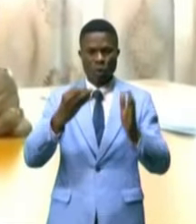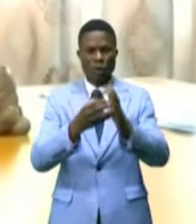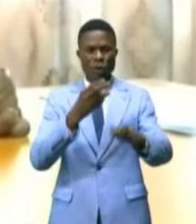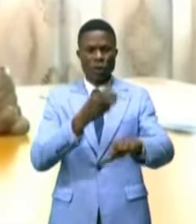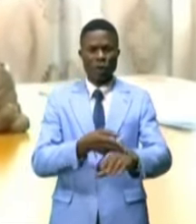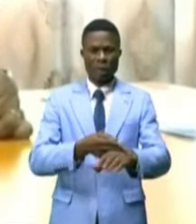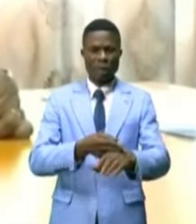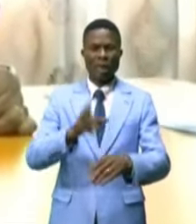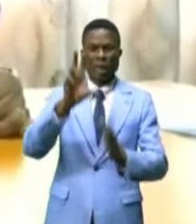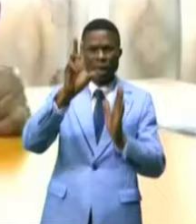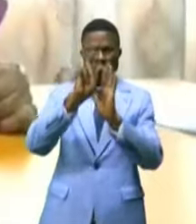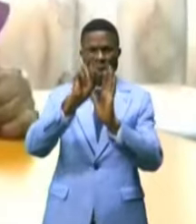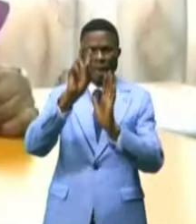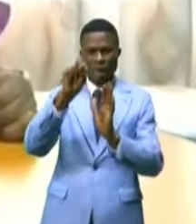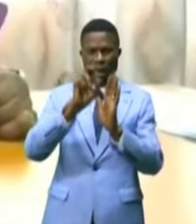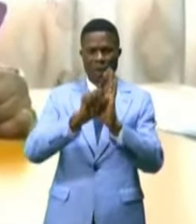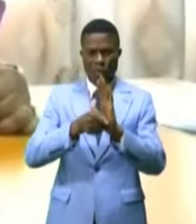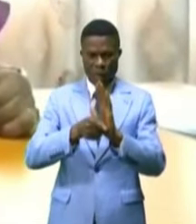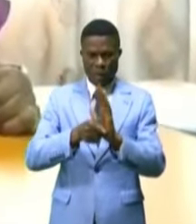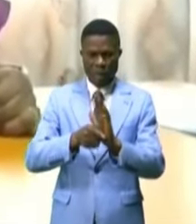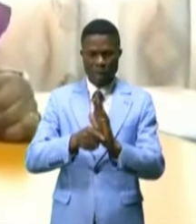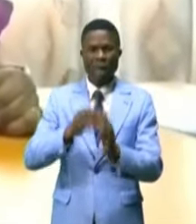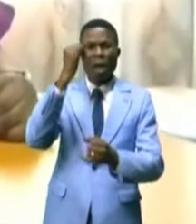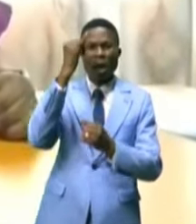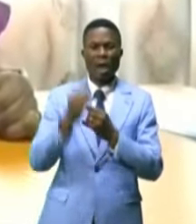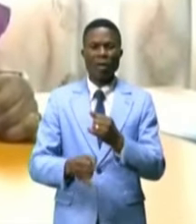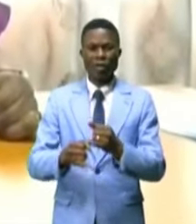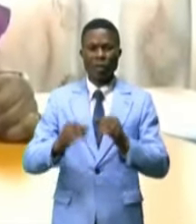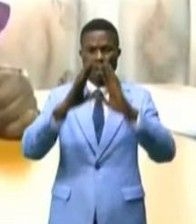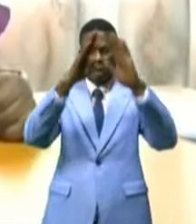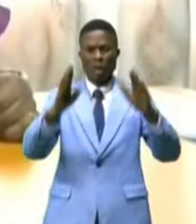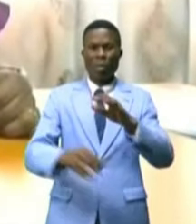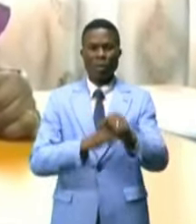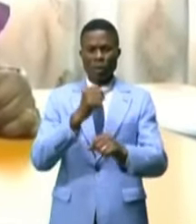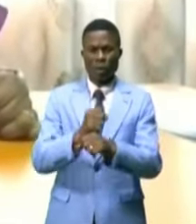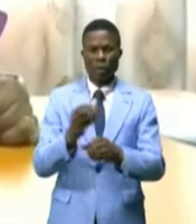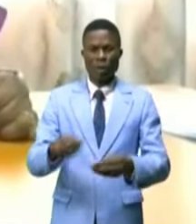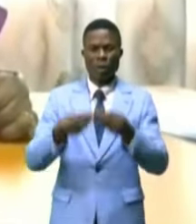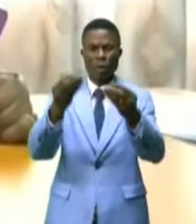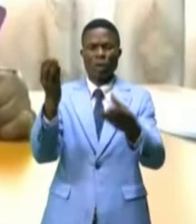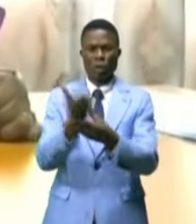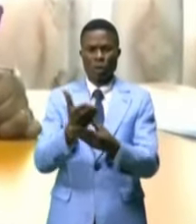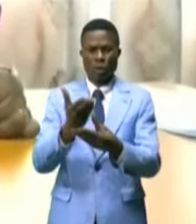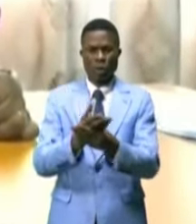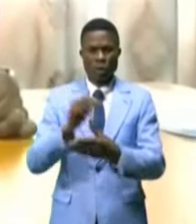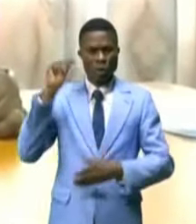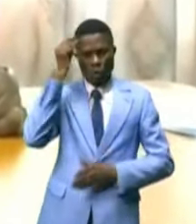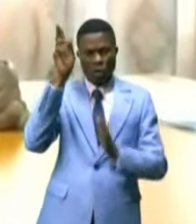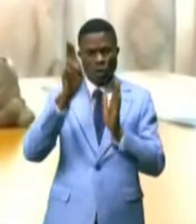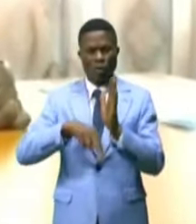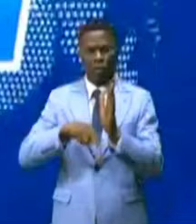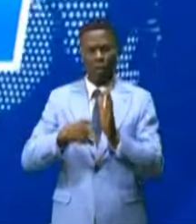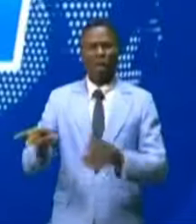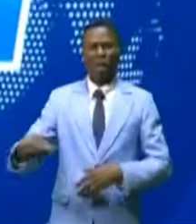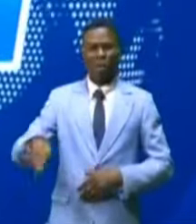Le point de chute, c'est la Maison Blanche pour le dépôt du mémo adressé au gouverneur des